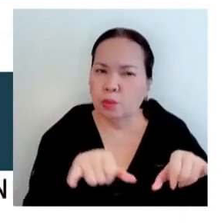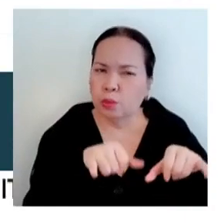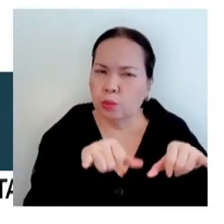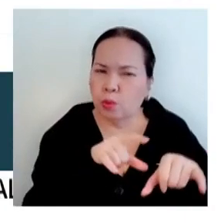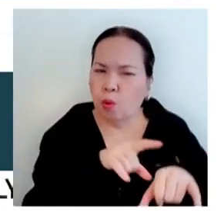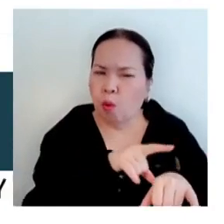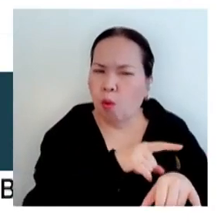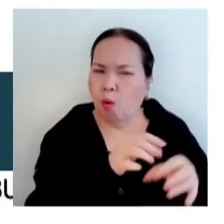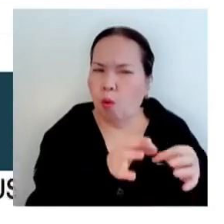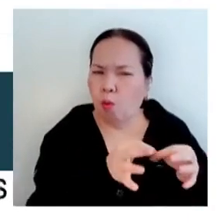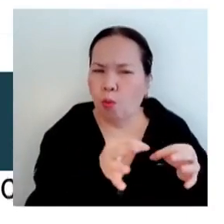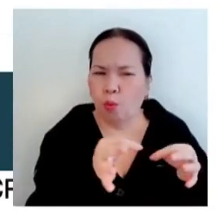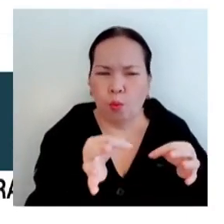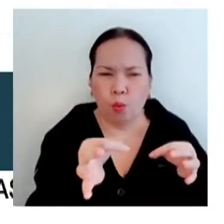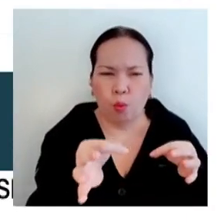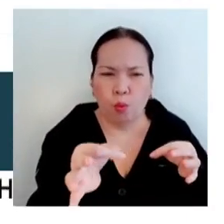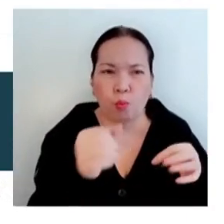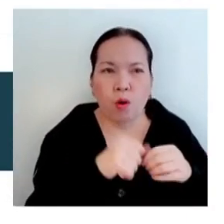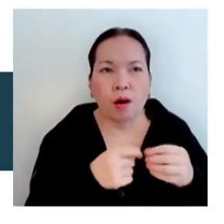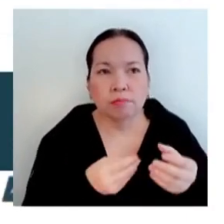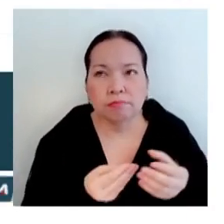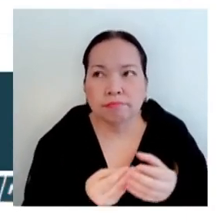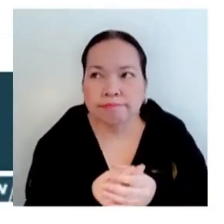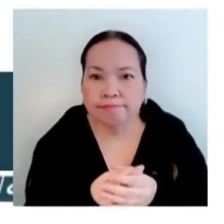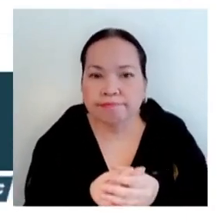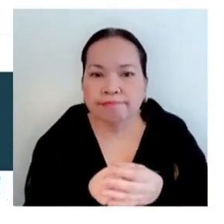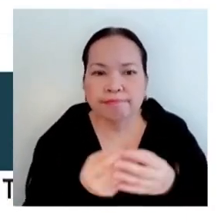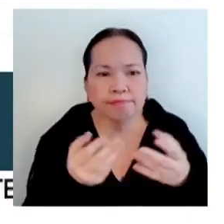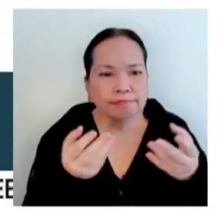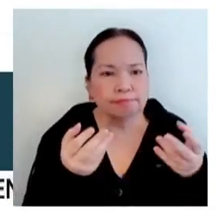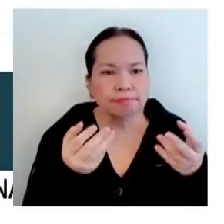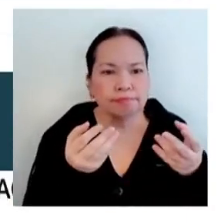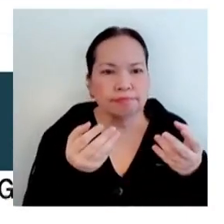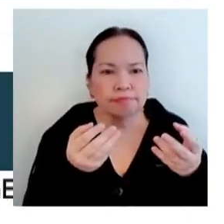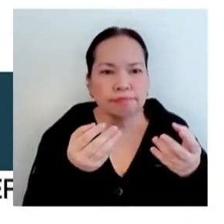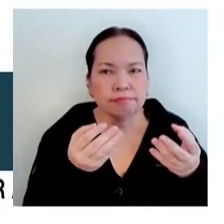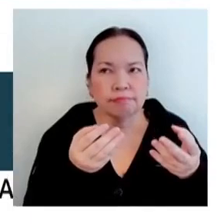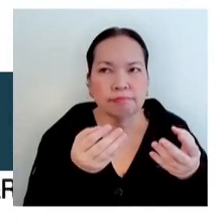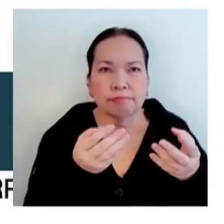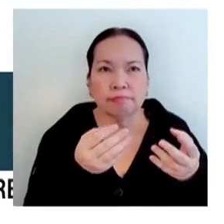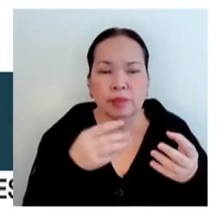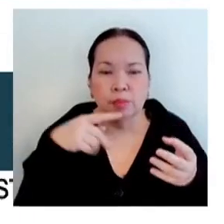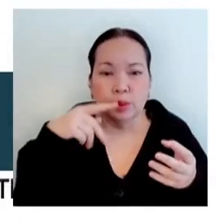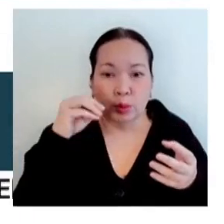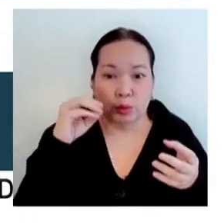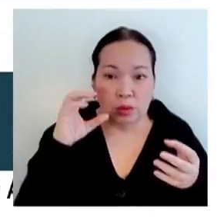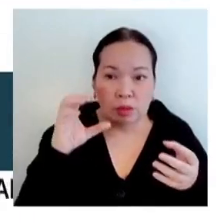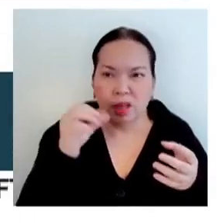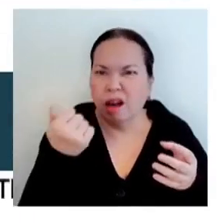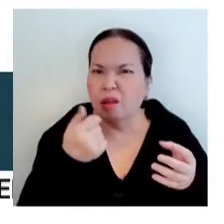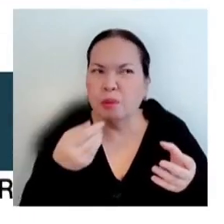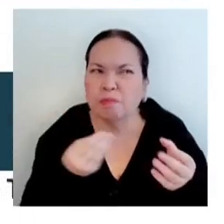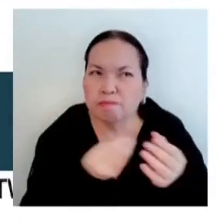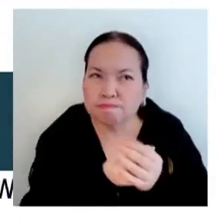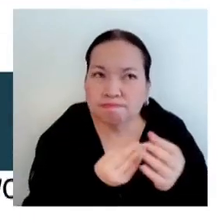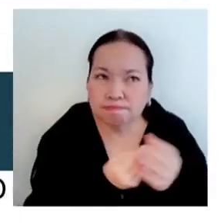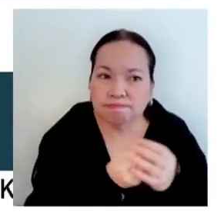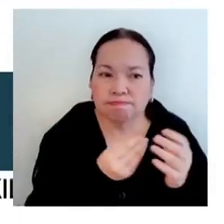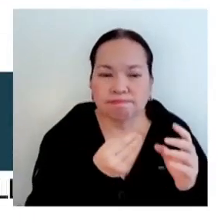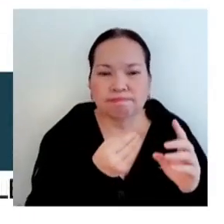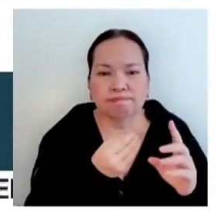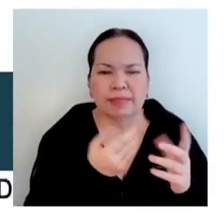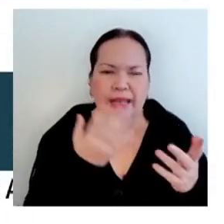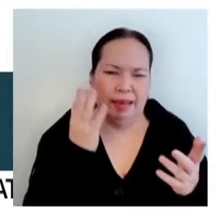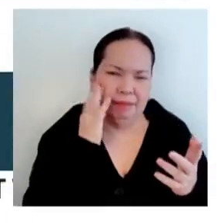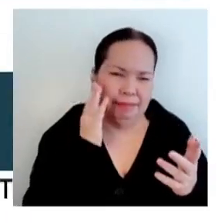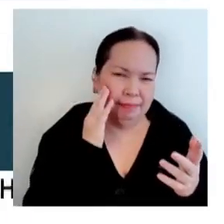lalong naglalagay yung mga may naglalagay doon sa POC or other. So hindi maganda yun.